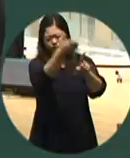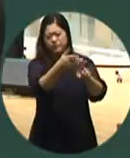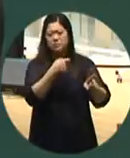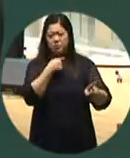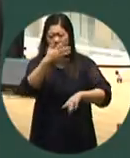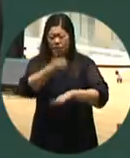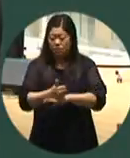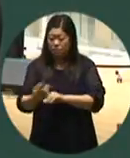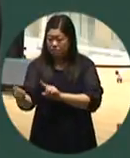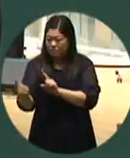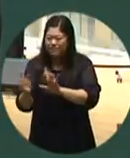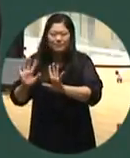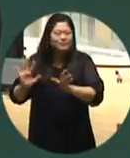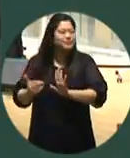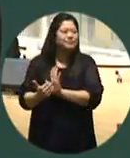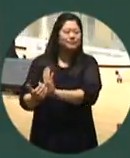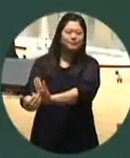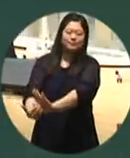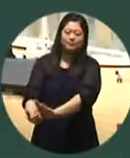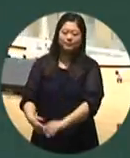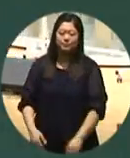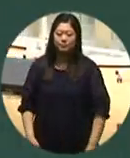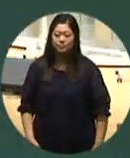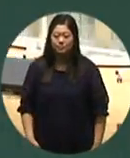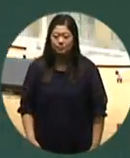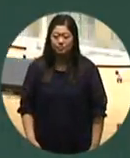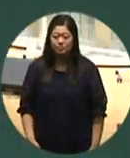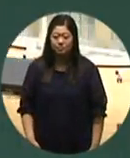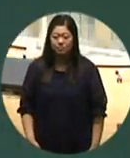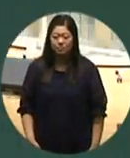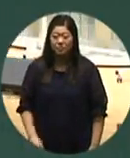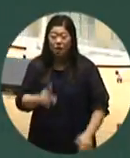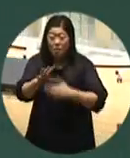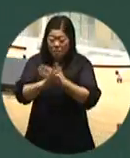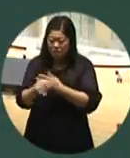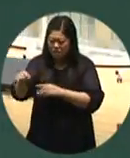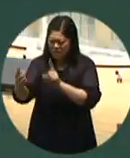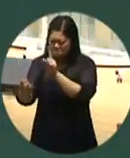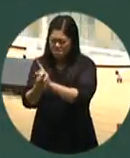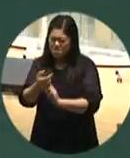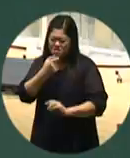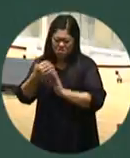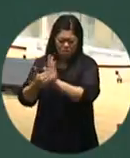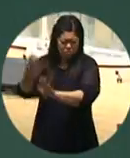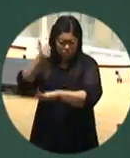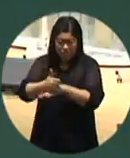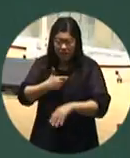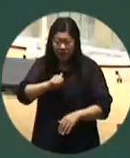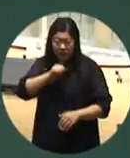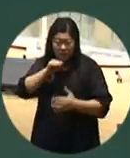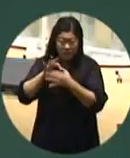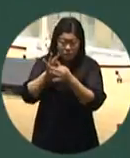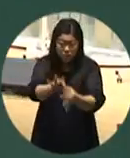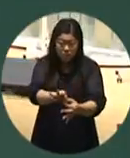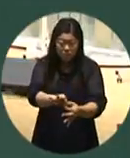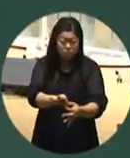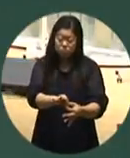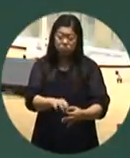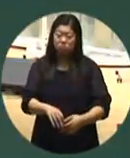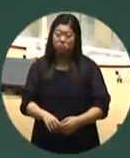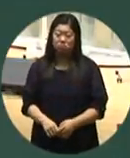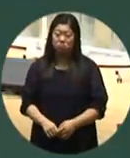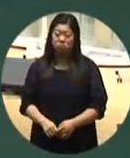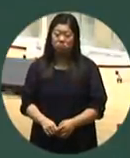Olives. 여기서 시작돼요. This is the beginning. 그러면 내가 가난하게 됐냐? 아닙니다. Then will you be left to be poor? No. 그러면 내가 뭐 어렵게